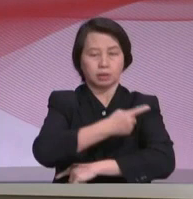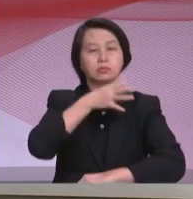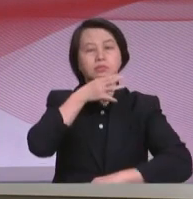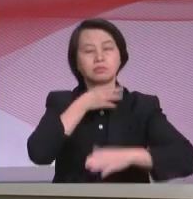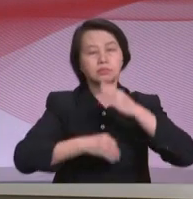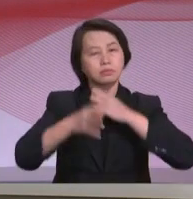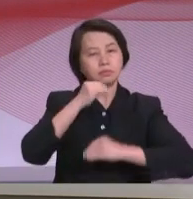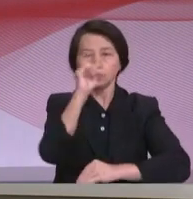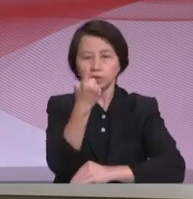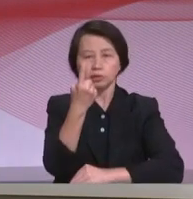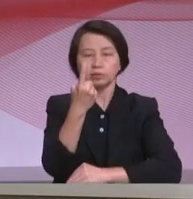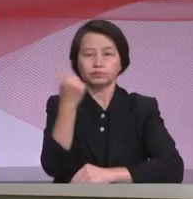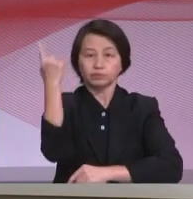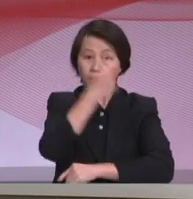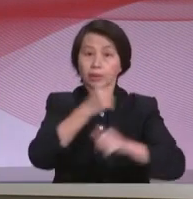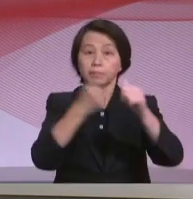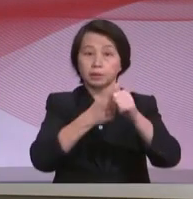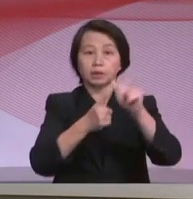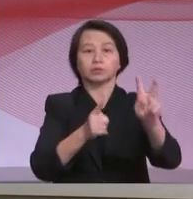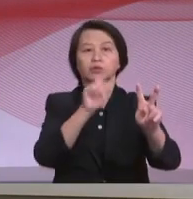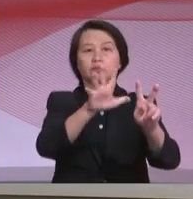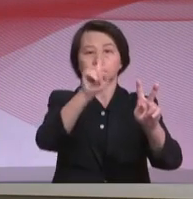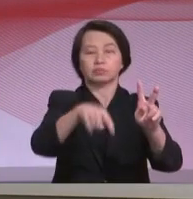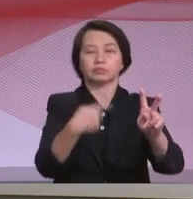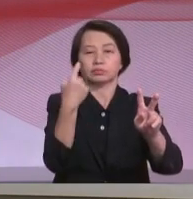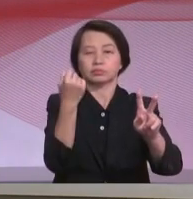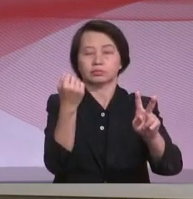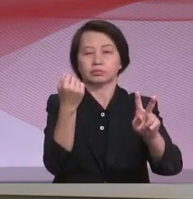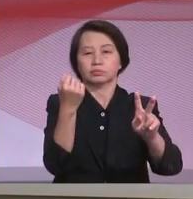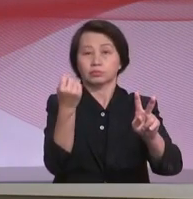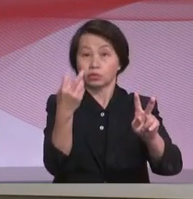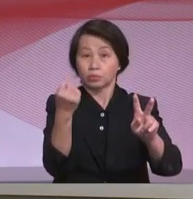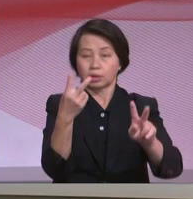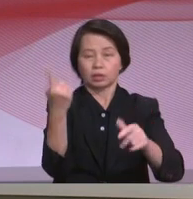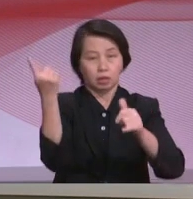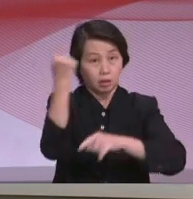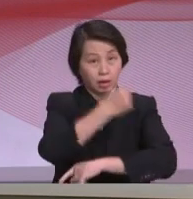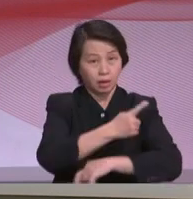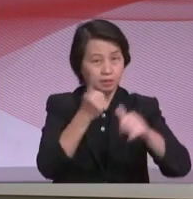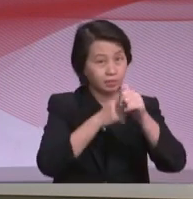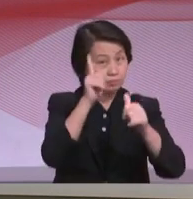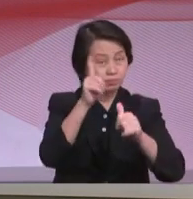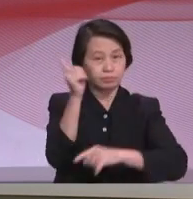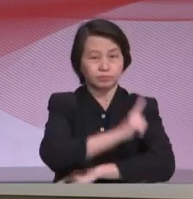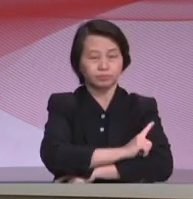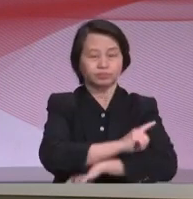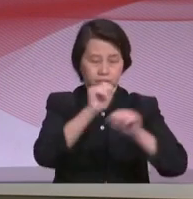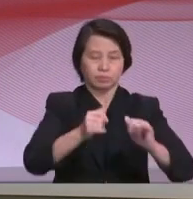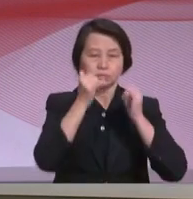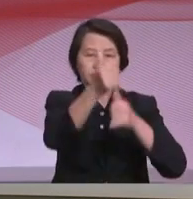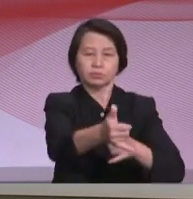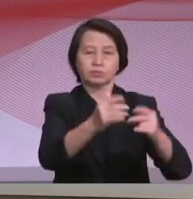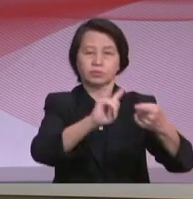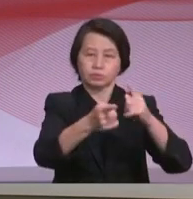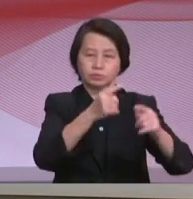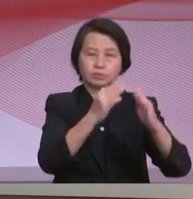Ya. Hari pertama lah, macam kita hari raya puasa hari pertama. Walaubagaimanapun rumah terbuka yang melibatkan orang